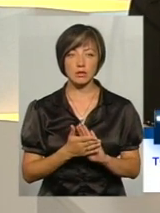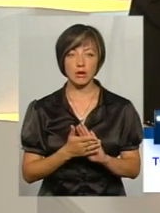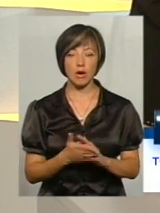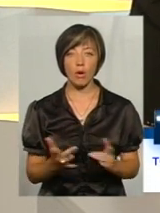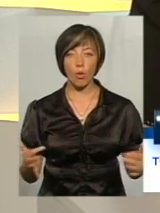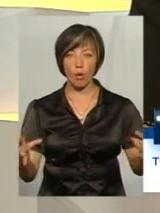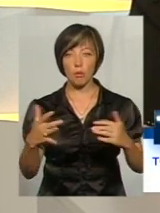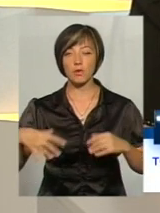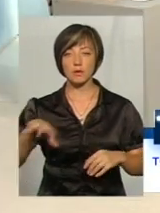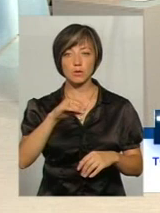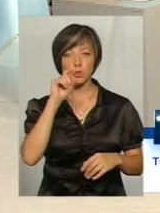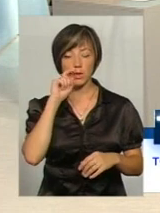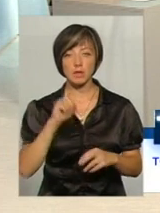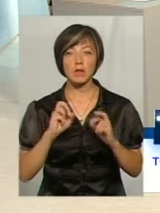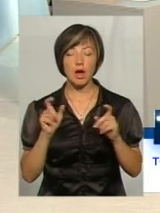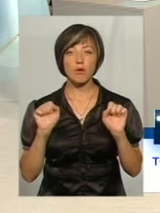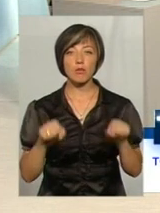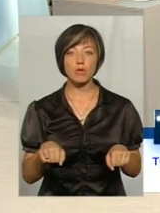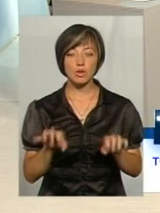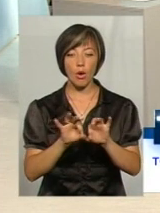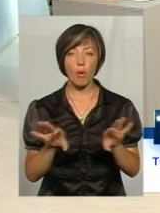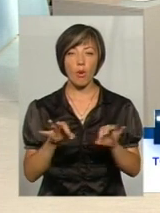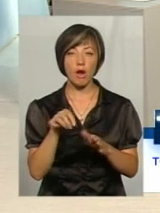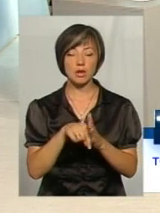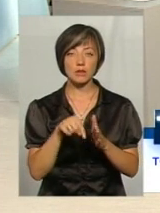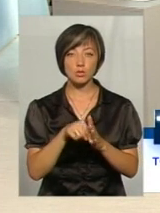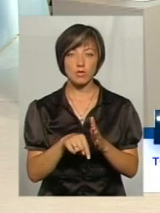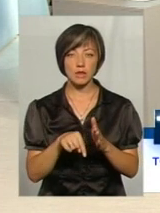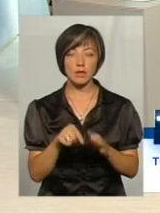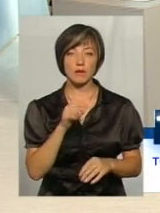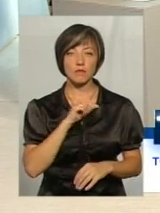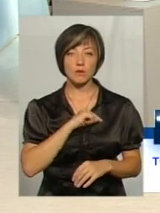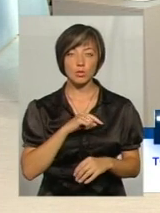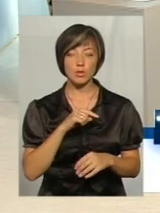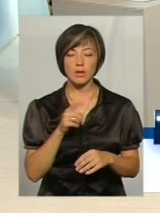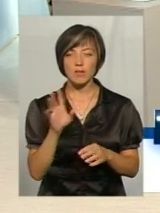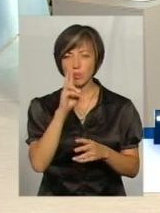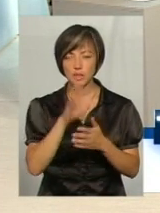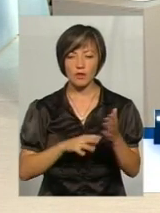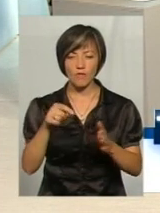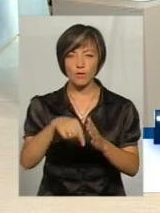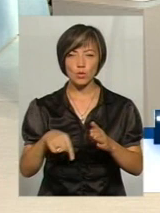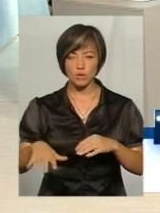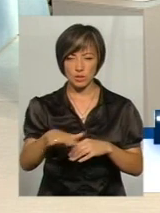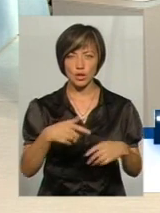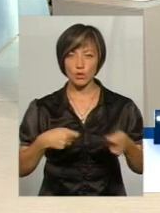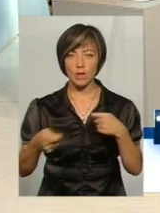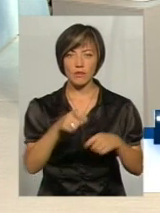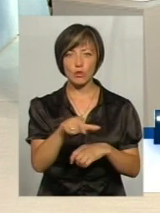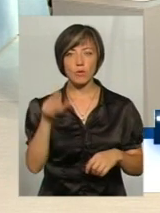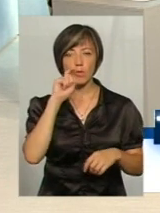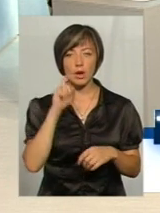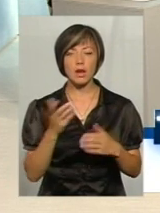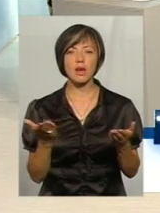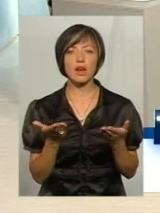Україну. Як можна охарактеризувати внутрішня торгівля людьми, да, та, яка відбувається в нас, в Україні?